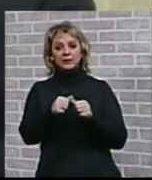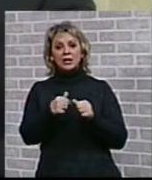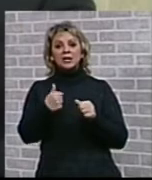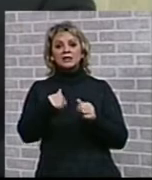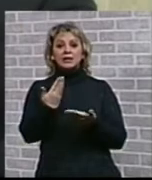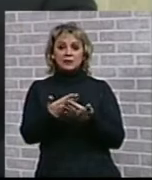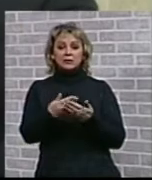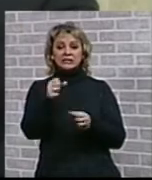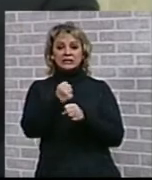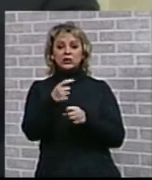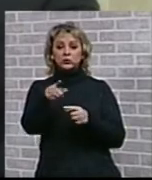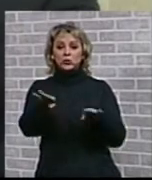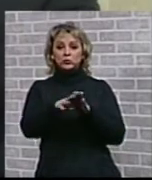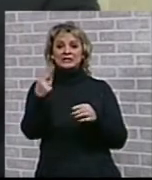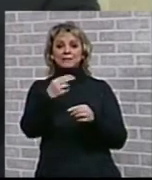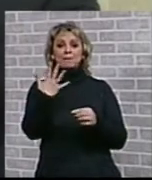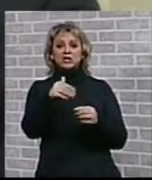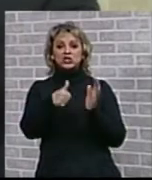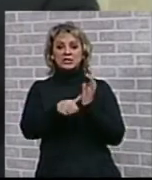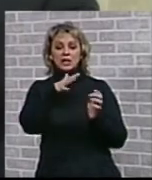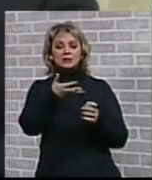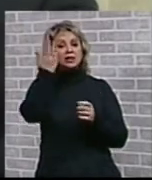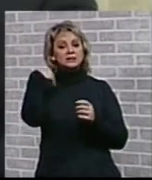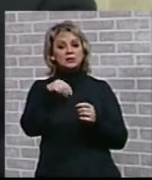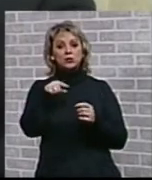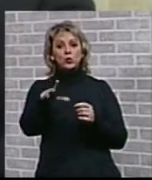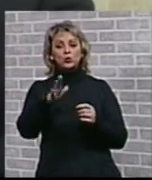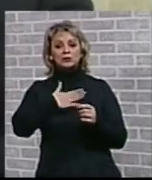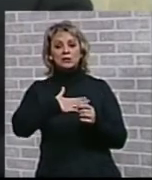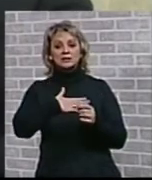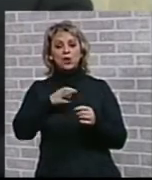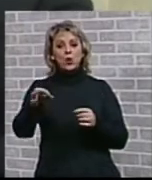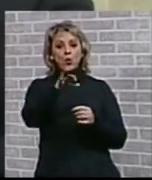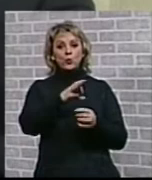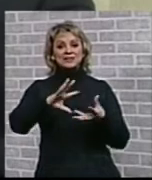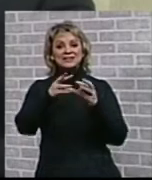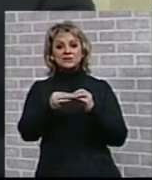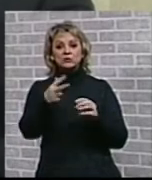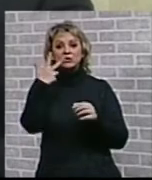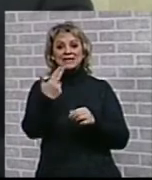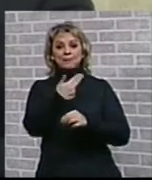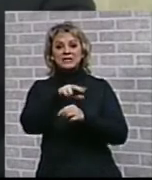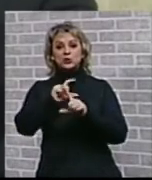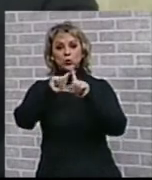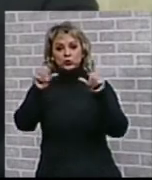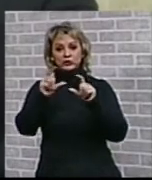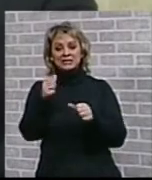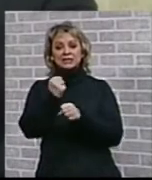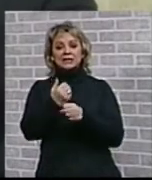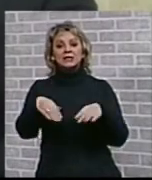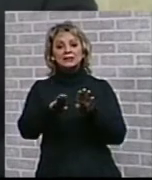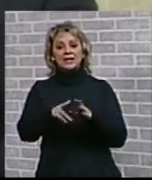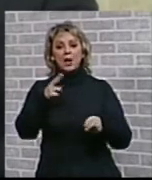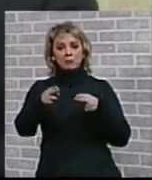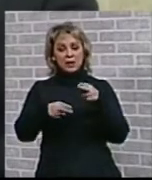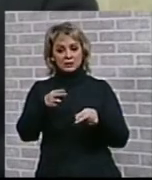вам приведу такую цифру. Если лет 5-6 назад у нас в области всего 3 медицинских учреждения делали вот такие